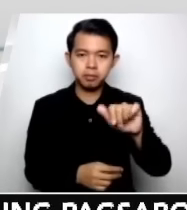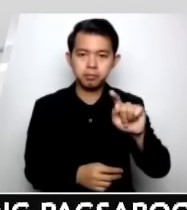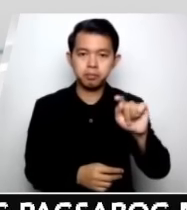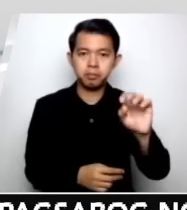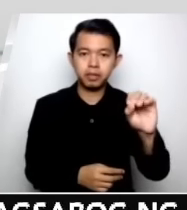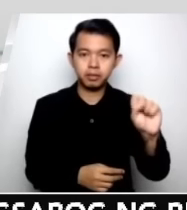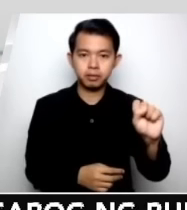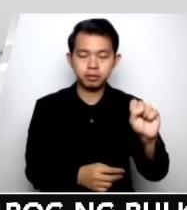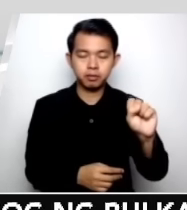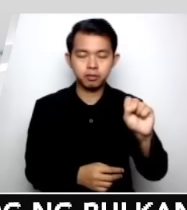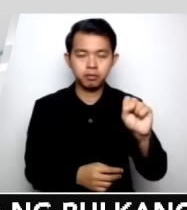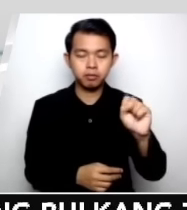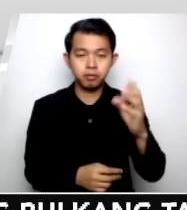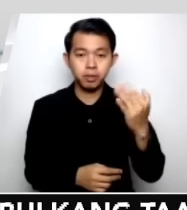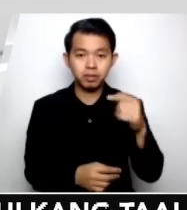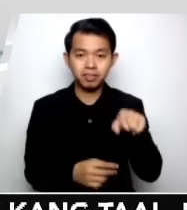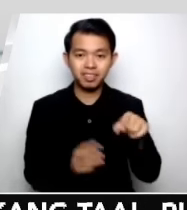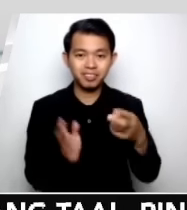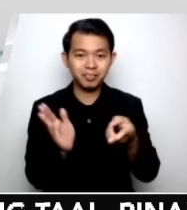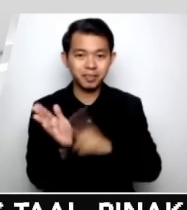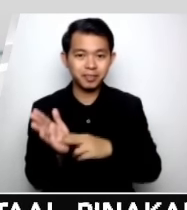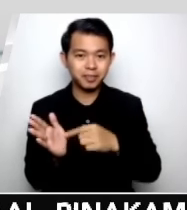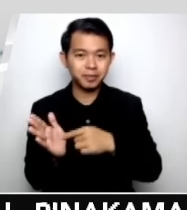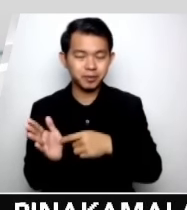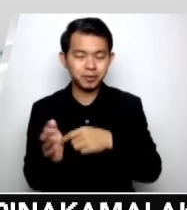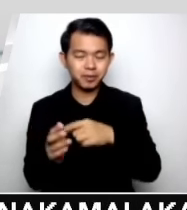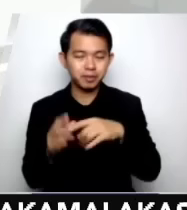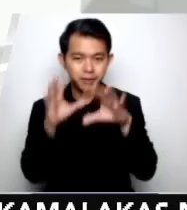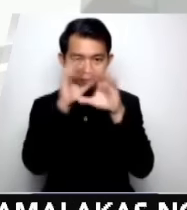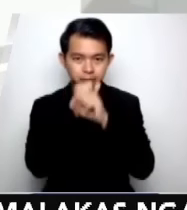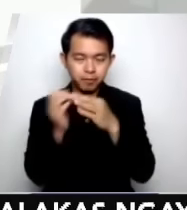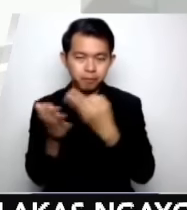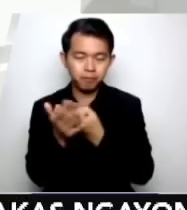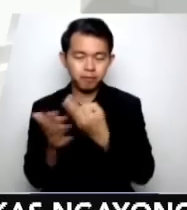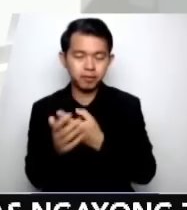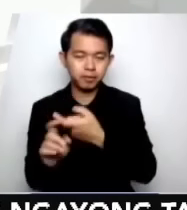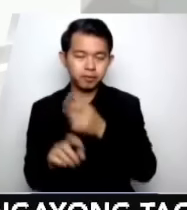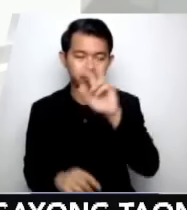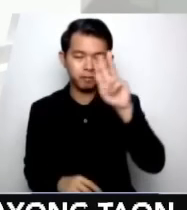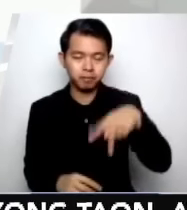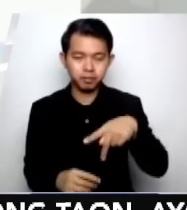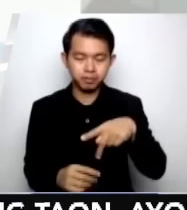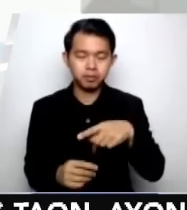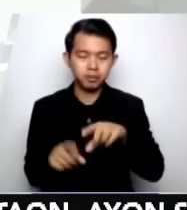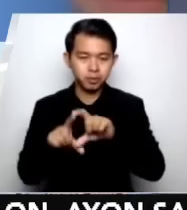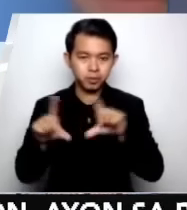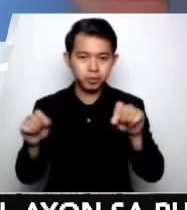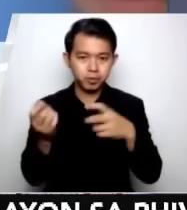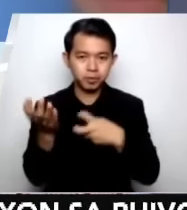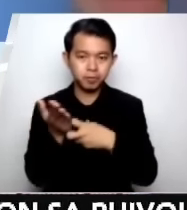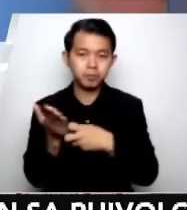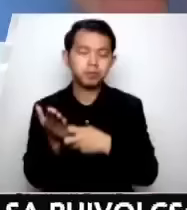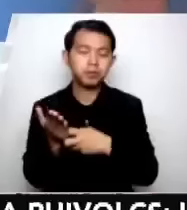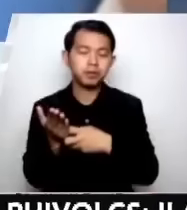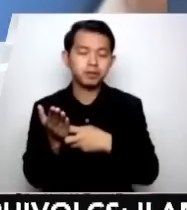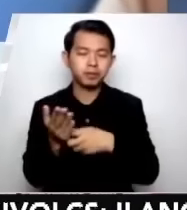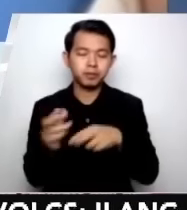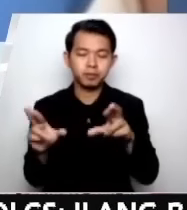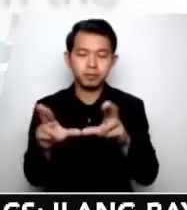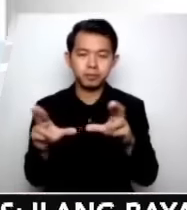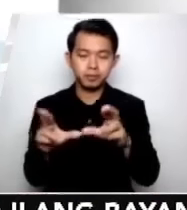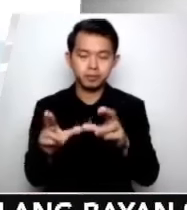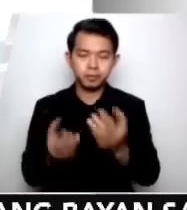ng confidential funds ng Office of the Vice President base sa acknowledgement receipts na isinumite ng OVP sa Commission on